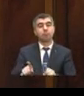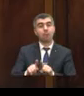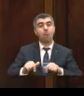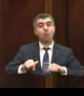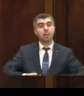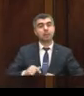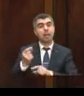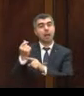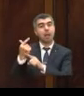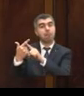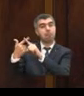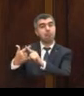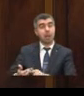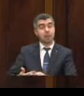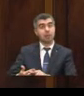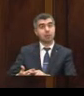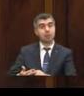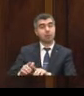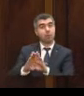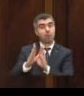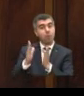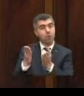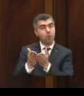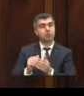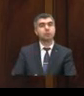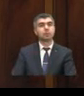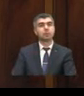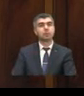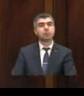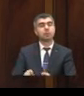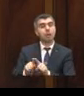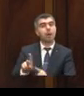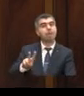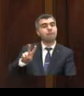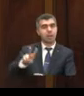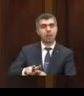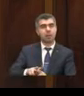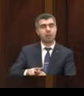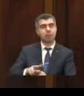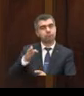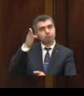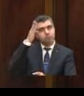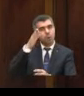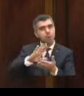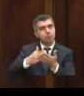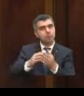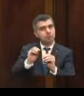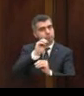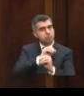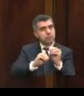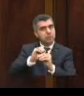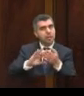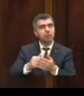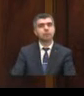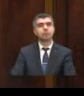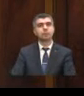المالية وأطر وزارته على الفعالية والدينامية الفكرية والإبداعية،